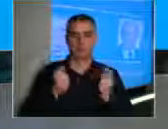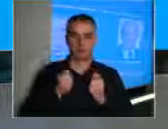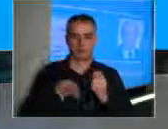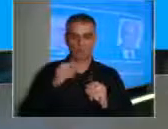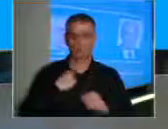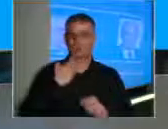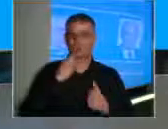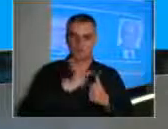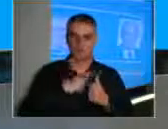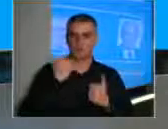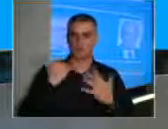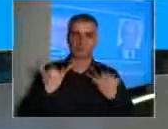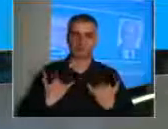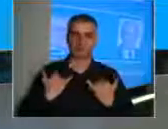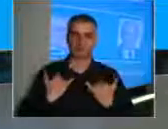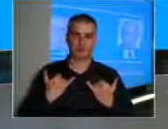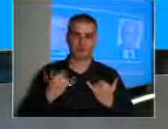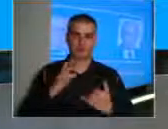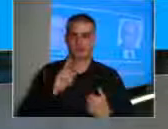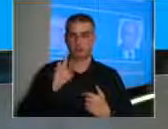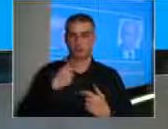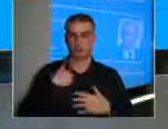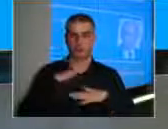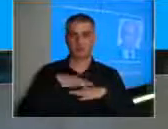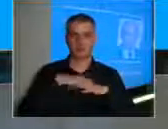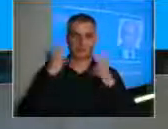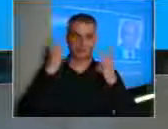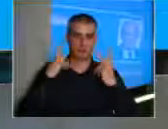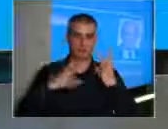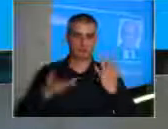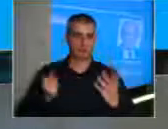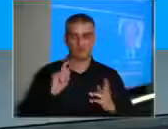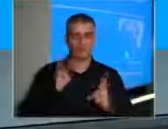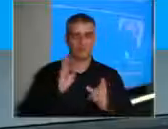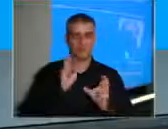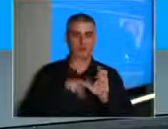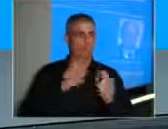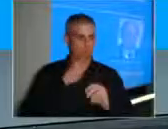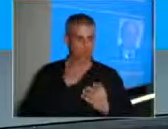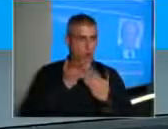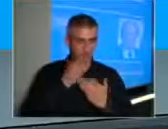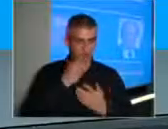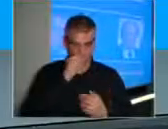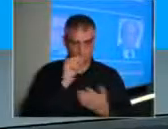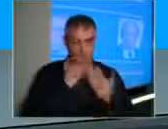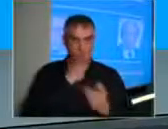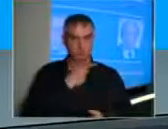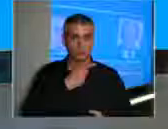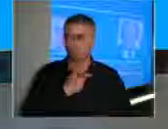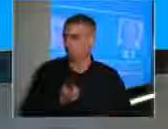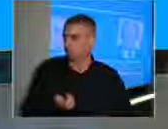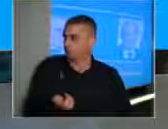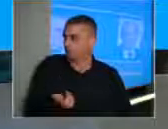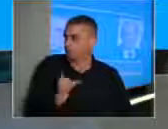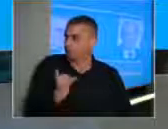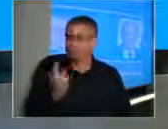שלי בירושלים ואחד עכשיו, שיש לי תפקיד חשוב במערכת, לא יכולתי למצוא איתו. ותגיד, הוא עוזר לו, פוטין? לא, מה זה